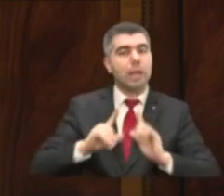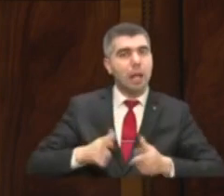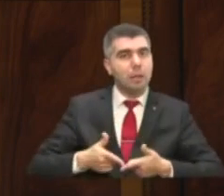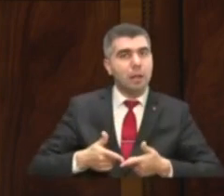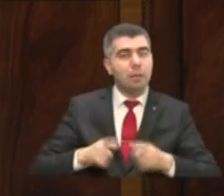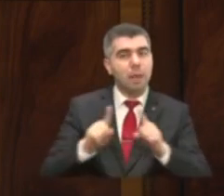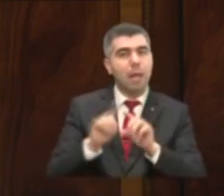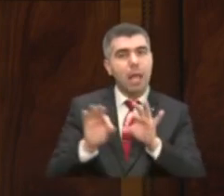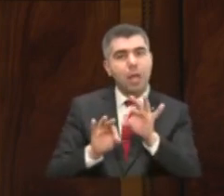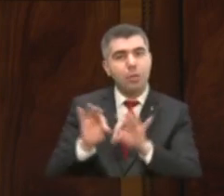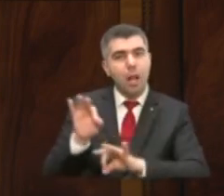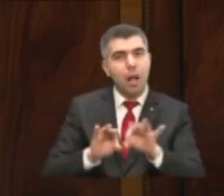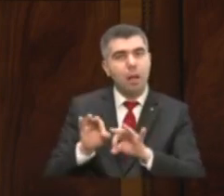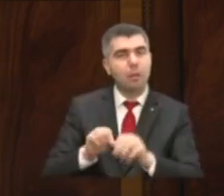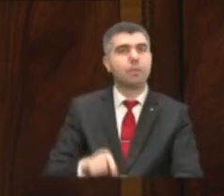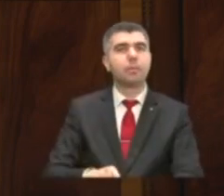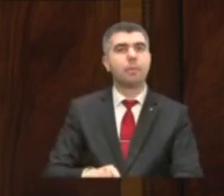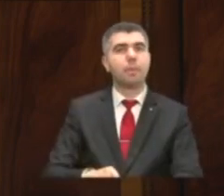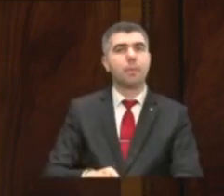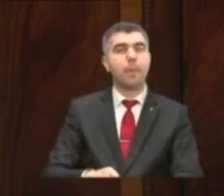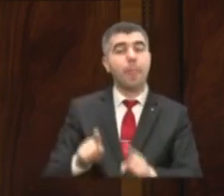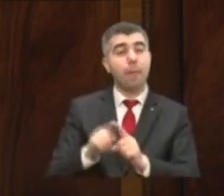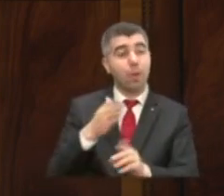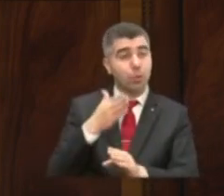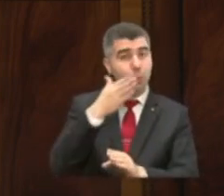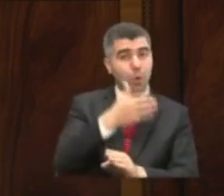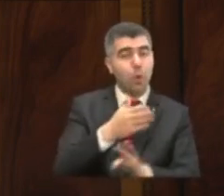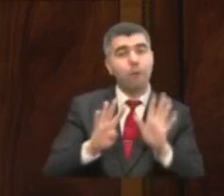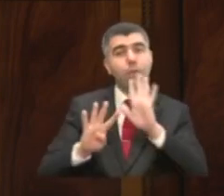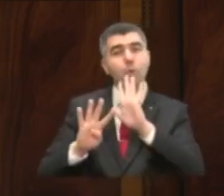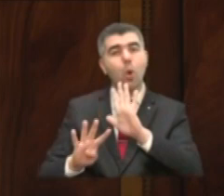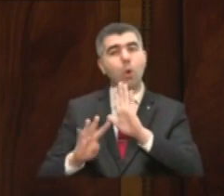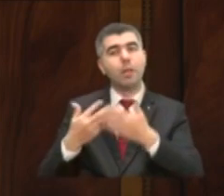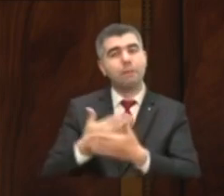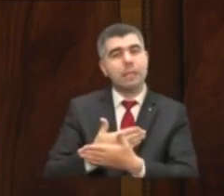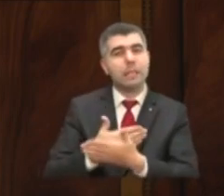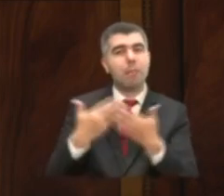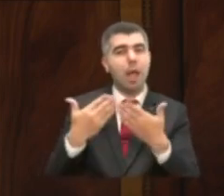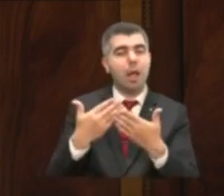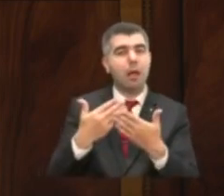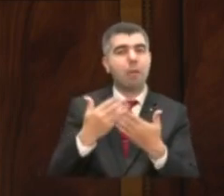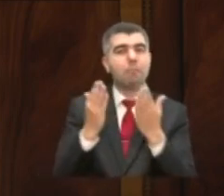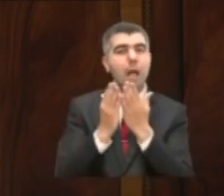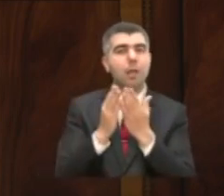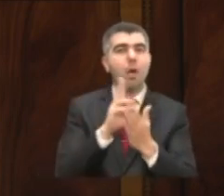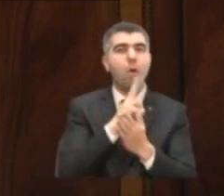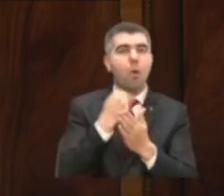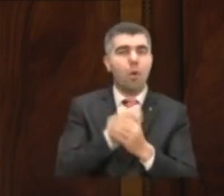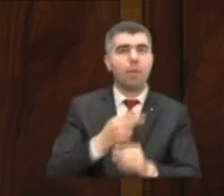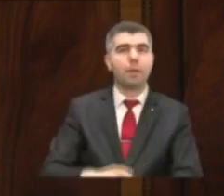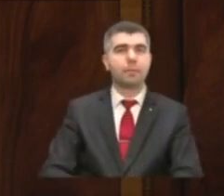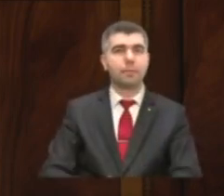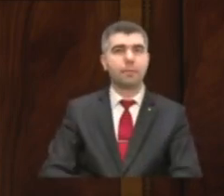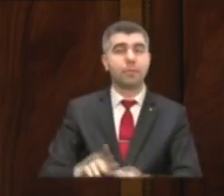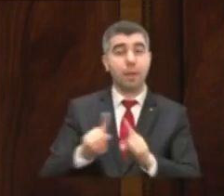مع هذا القرار اللي هو الدخول يكون في 9 في المدارس العمومية. وبالمناسبة